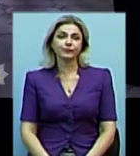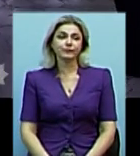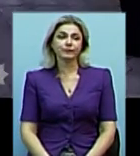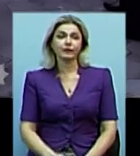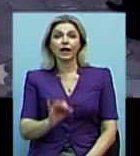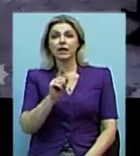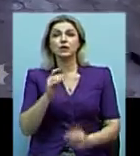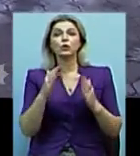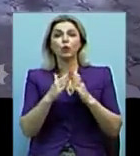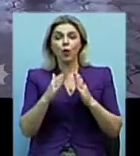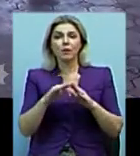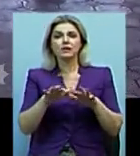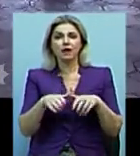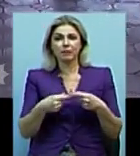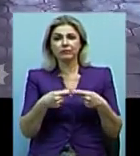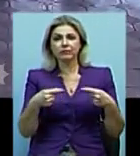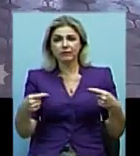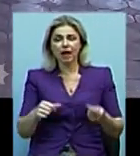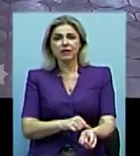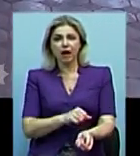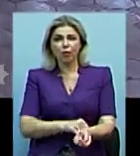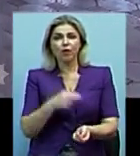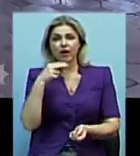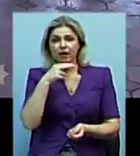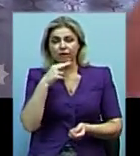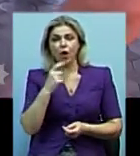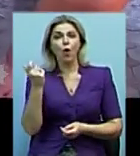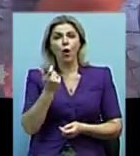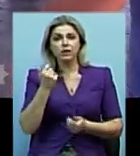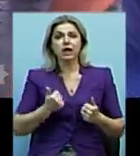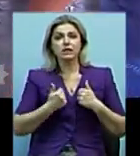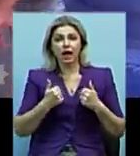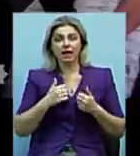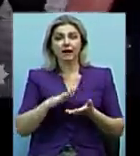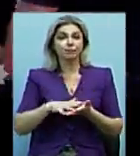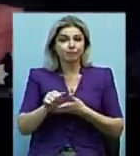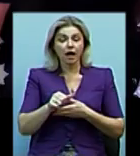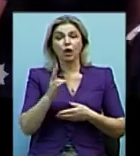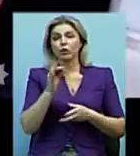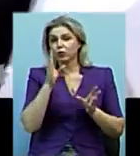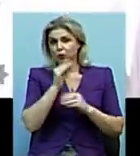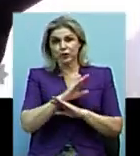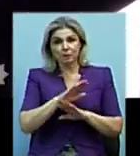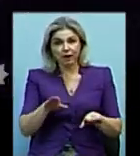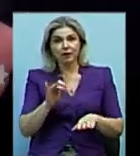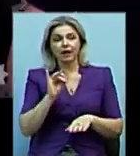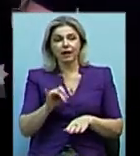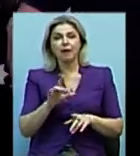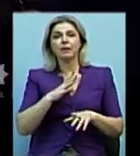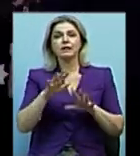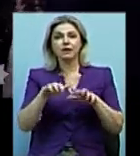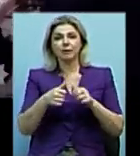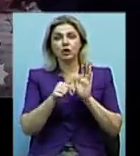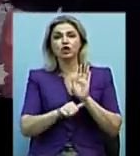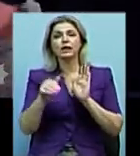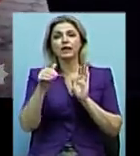З будинку вилучили ємності з наркотичними речовинами. Господиня намагалась їх знищити, але не встигла. Також вилучили 60